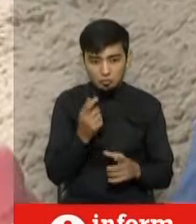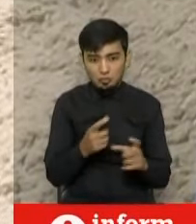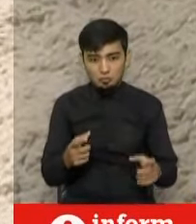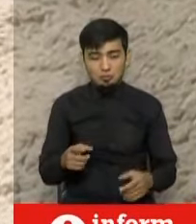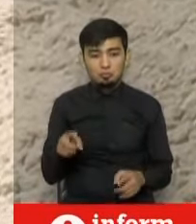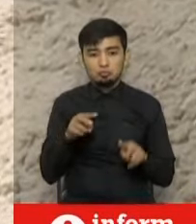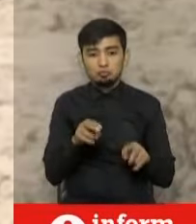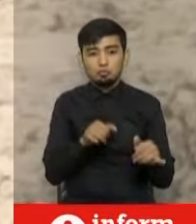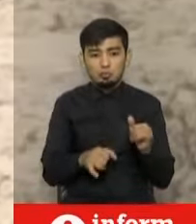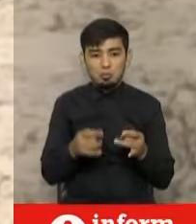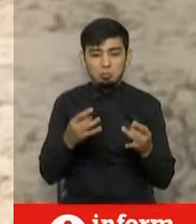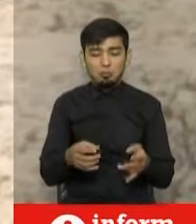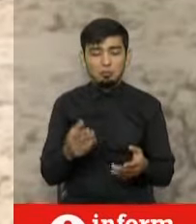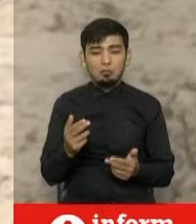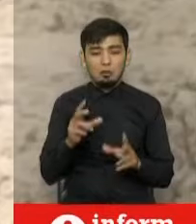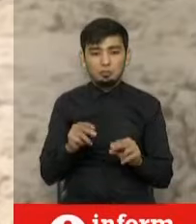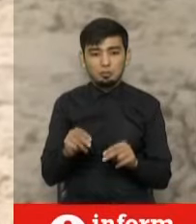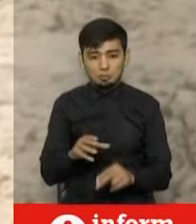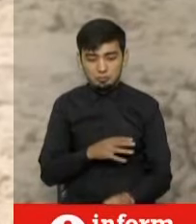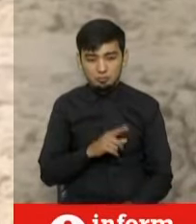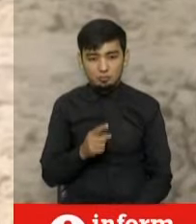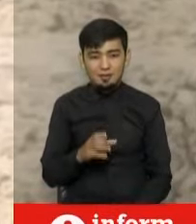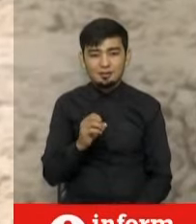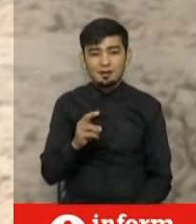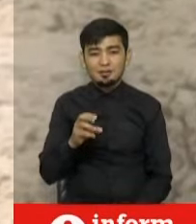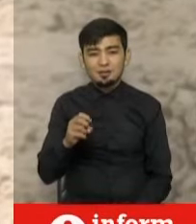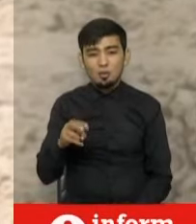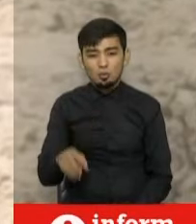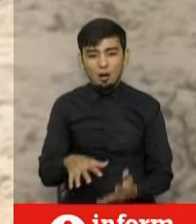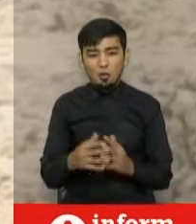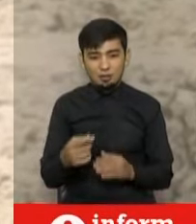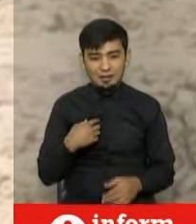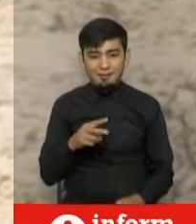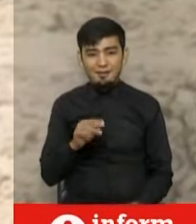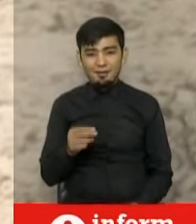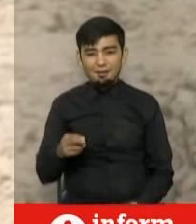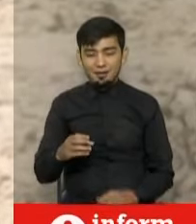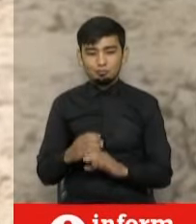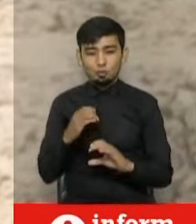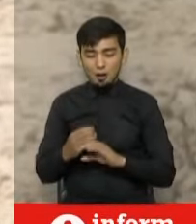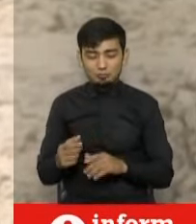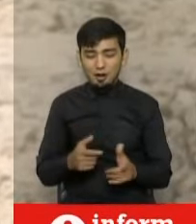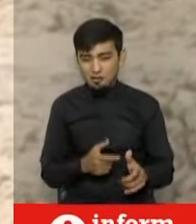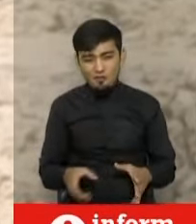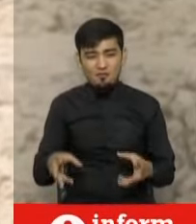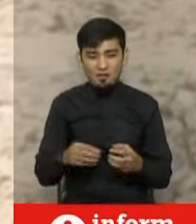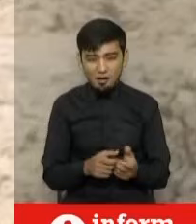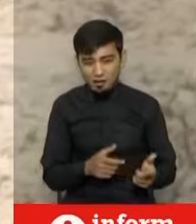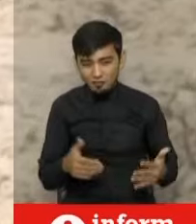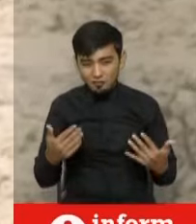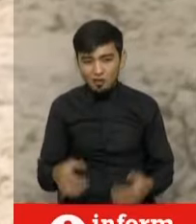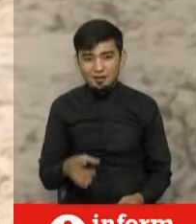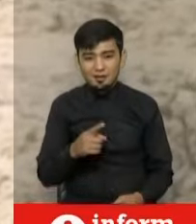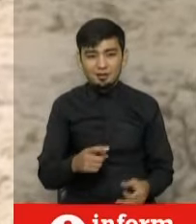жерде. Тек қарау болып жүр болды. Сексеуілдің ішінде бүкіл халыққа линиясын тартып қойды. Ол дайын тұр. Енді амашылық болса,